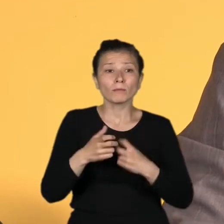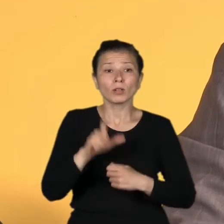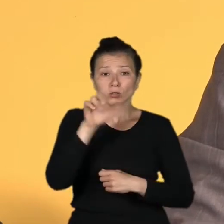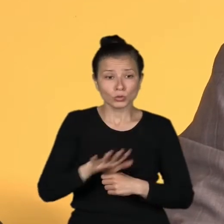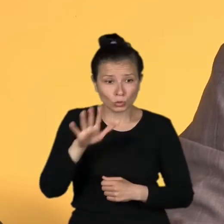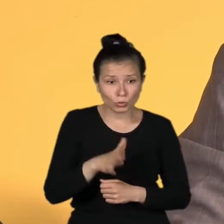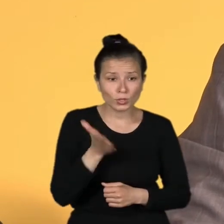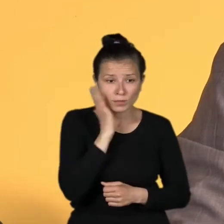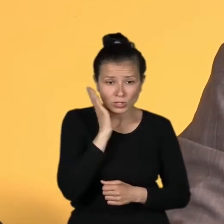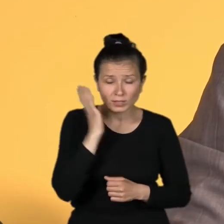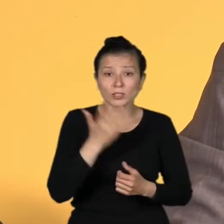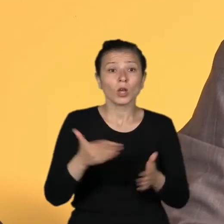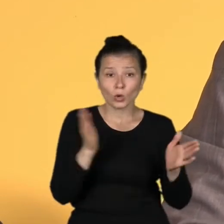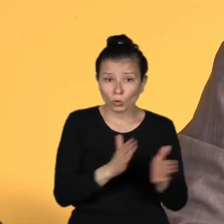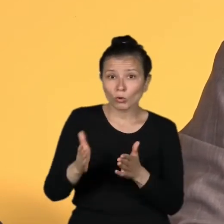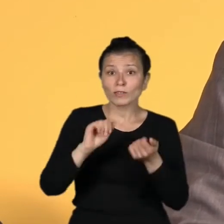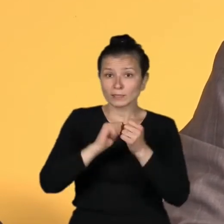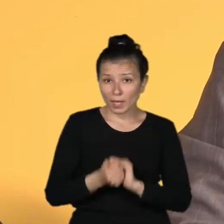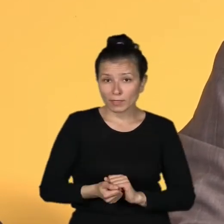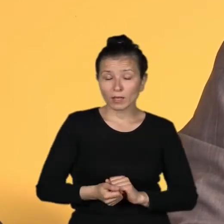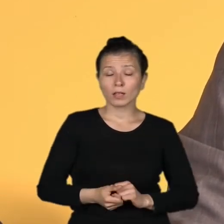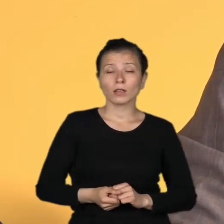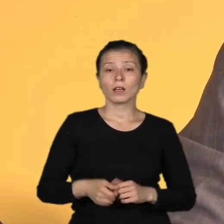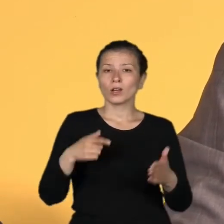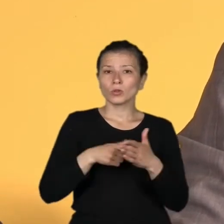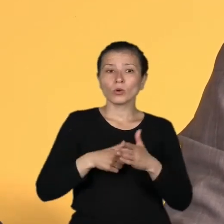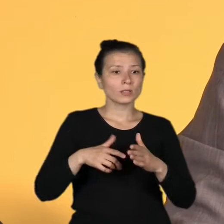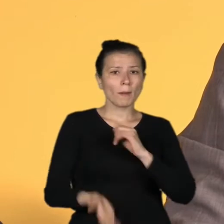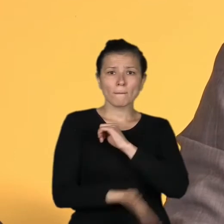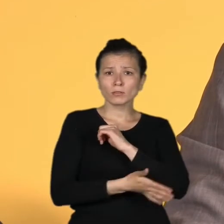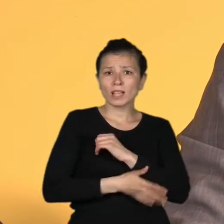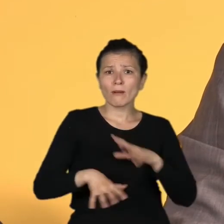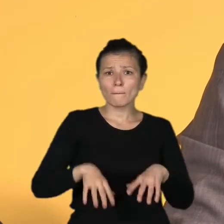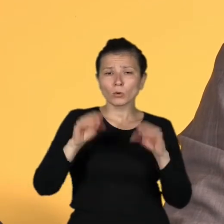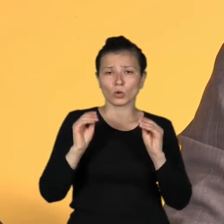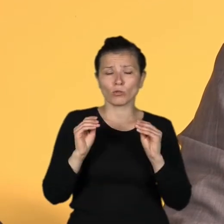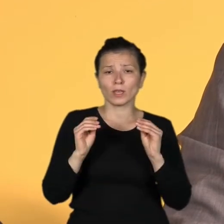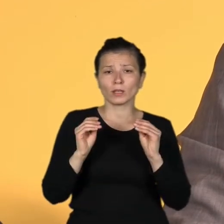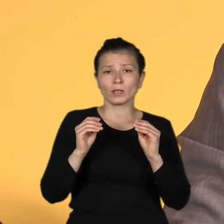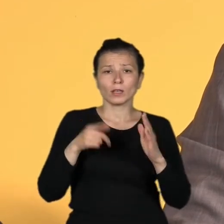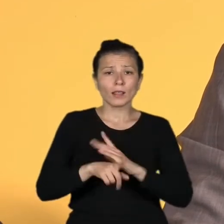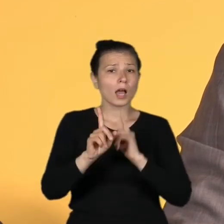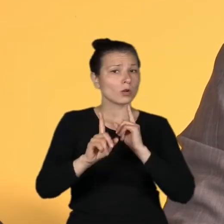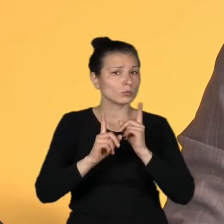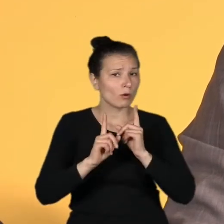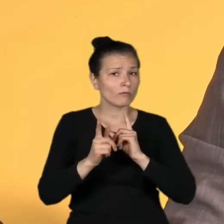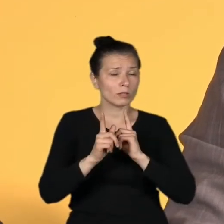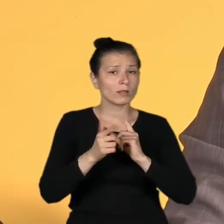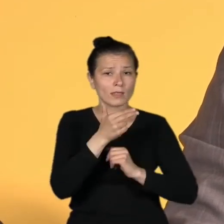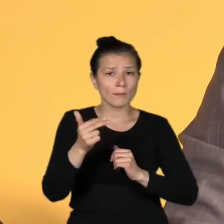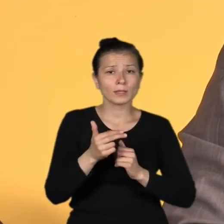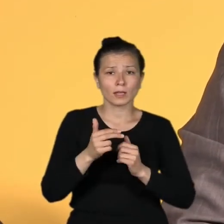gotowość mieszkańców na tą zmianę. I to jest punkt wyjścia właściwie do rozmowy o